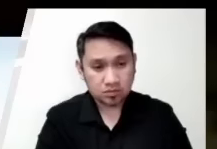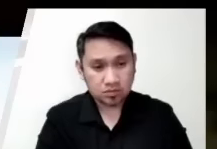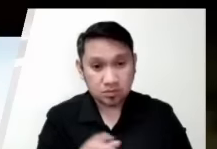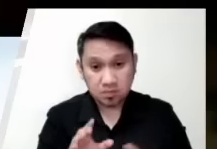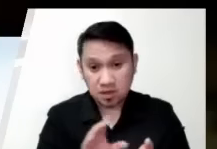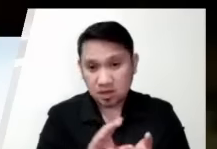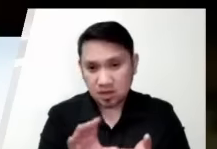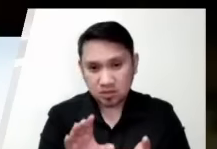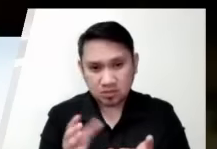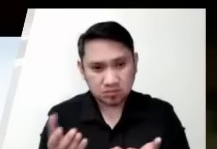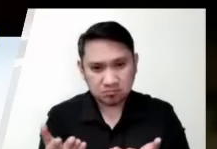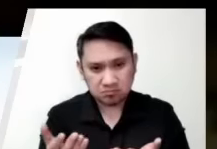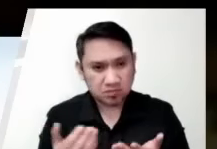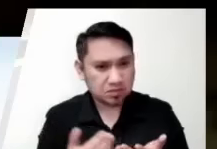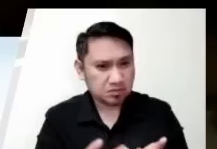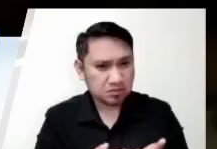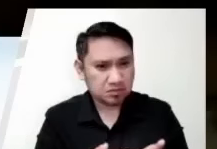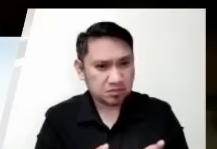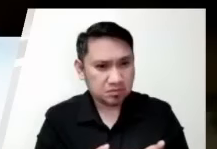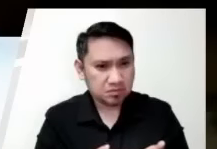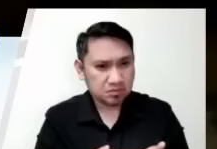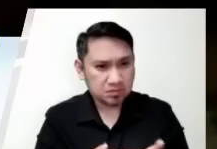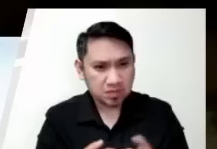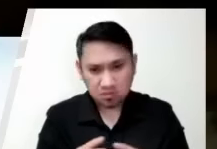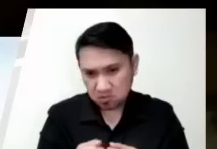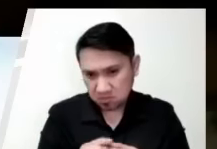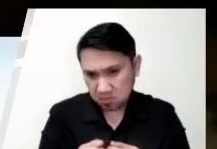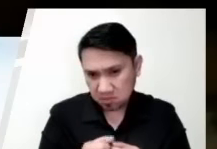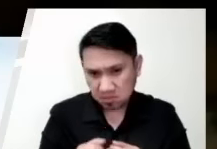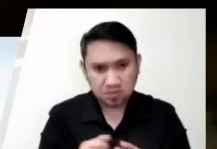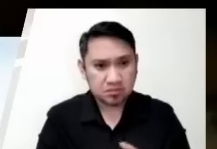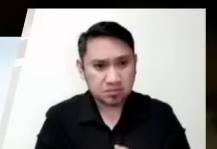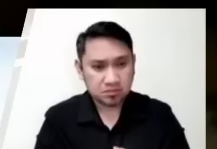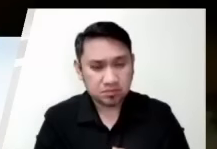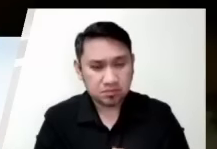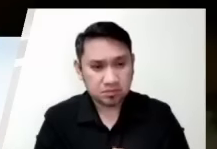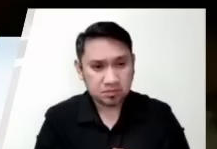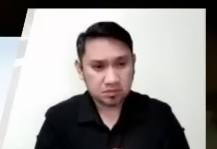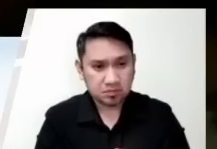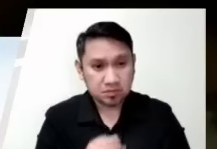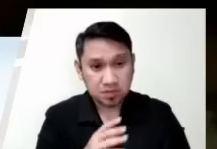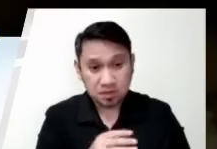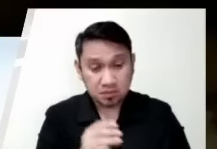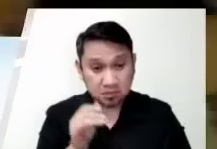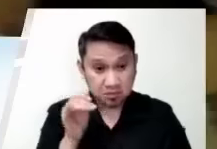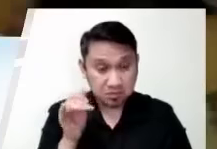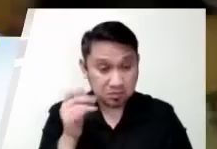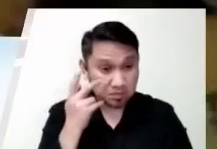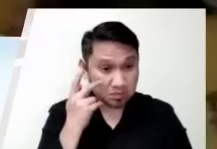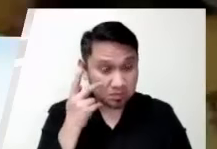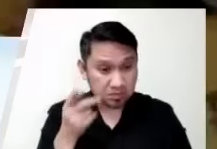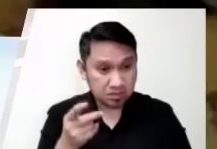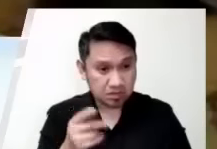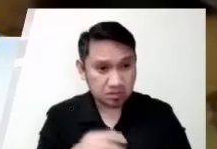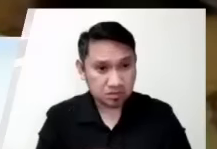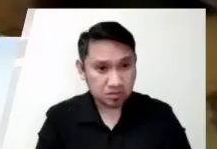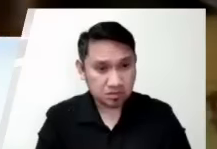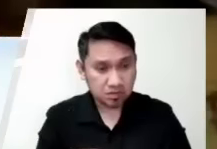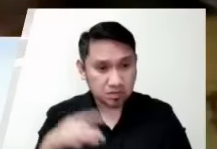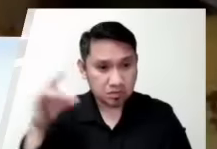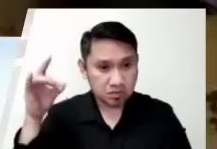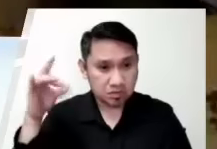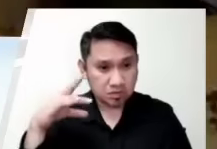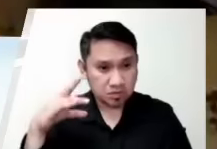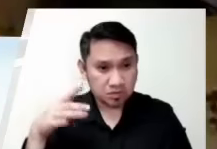na nakuha pa niya noong bilangin nang tumapat siya sa CCTV na motion sensored umilaw ito kaya siya